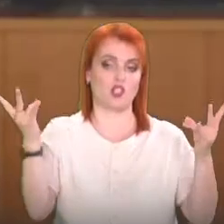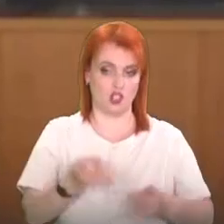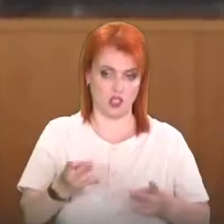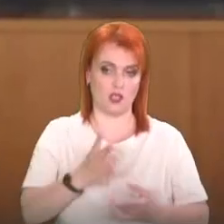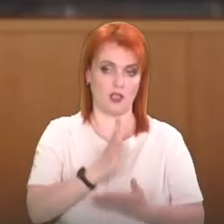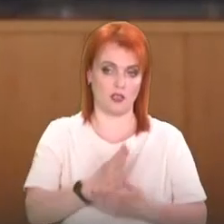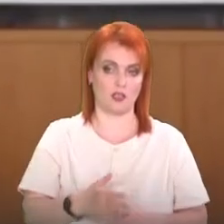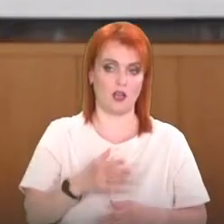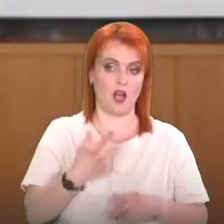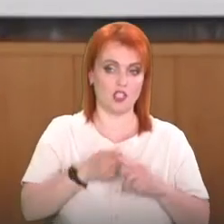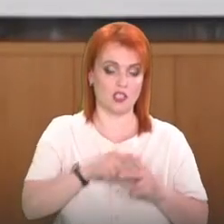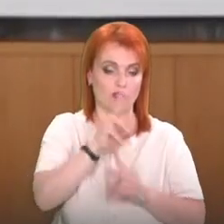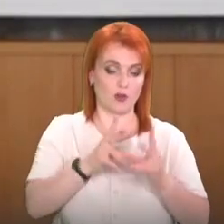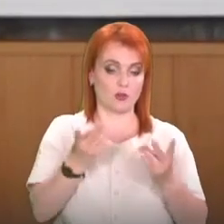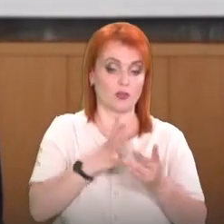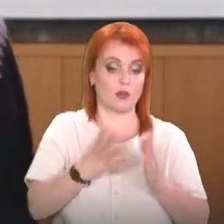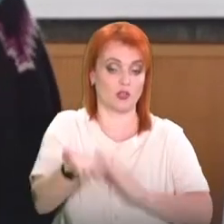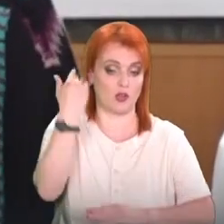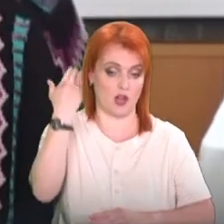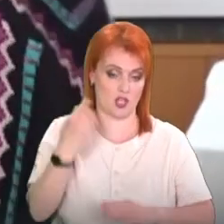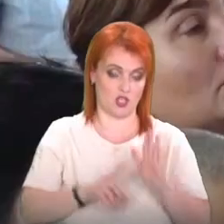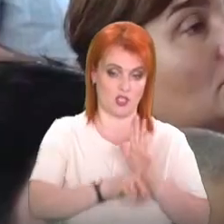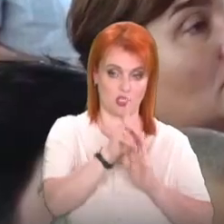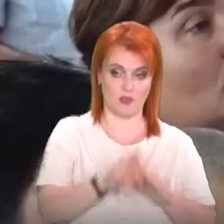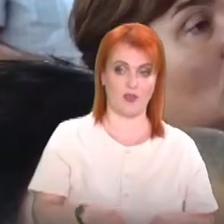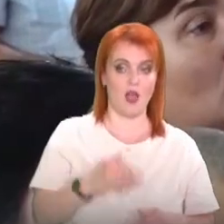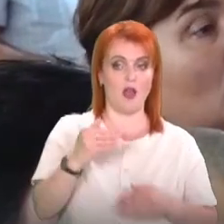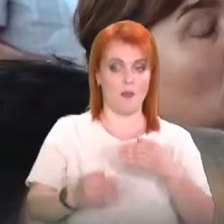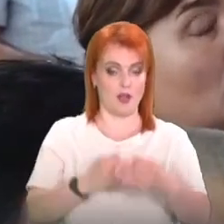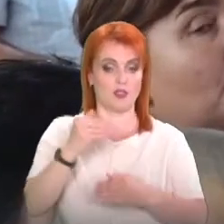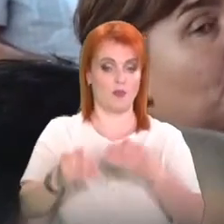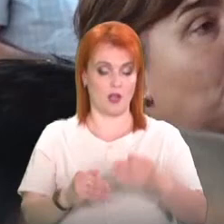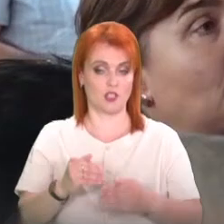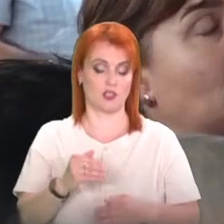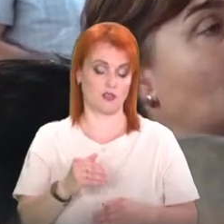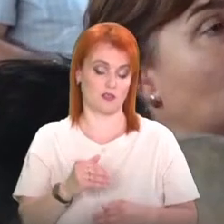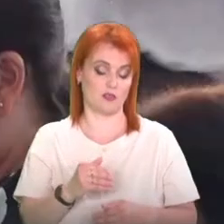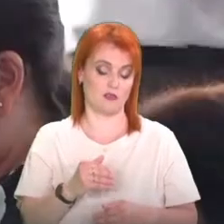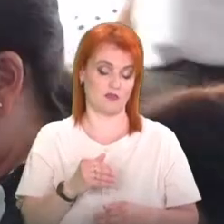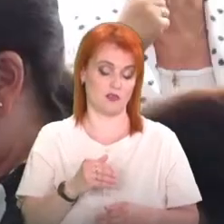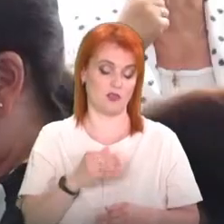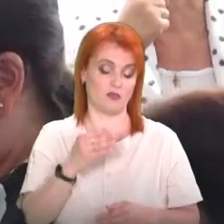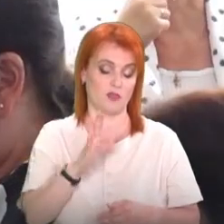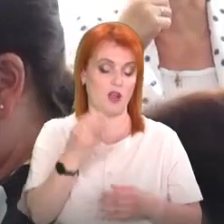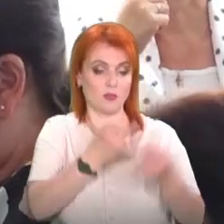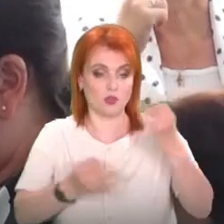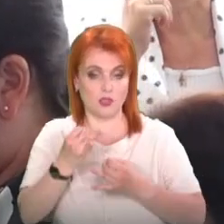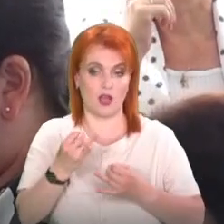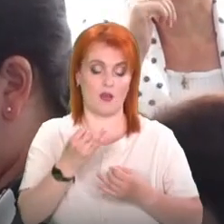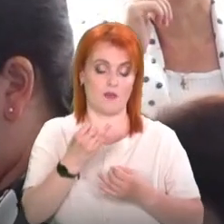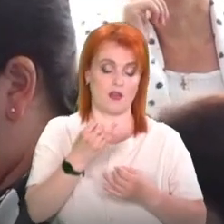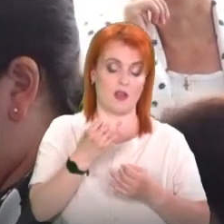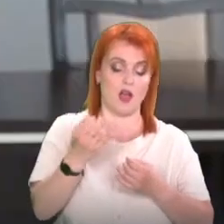de 10 de ani de zile, dar acum, cu pași încet, dar sigur, consultând cu cetățenii, consultând cu